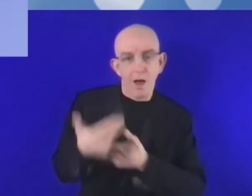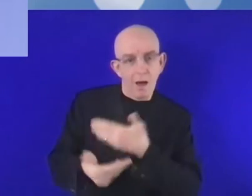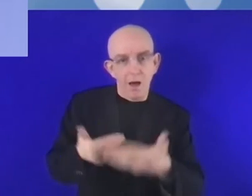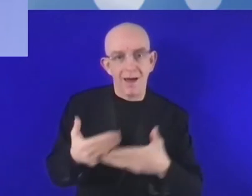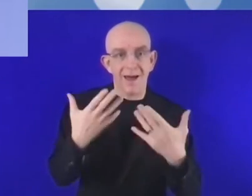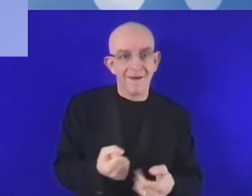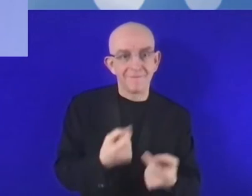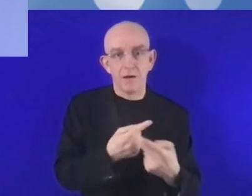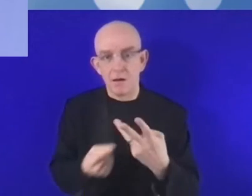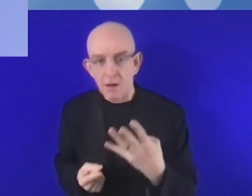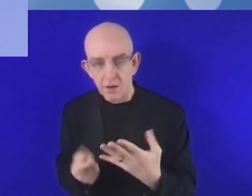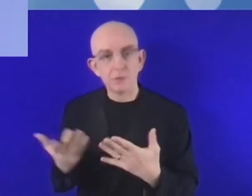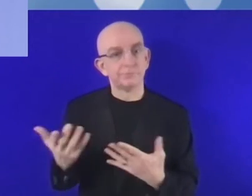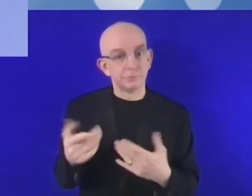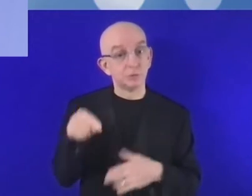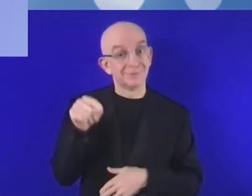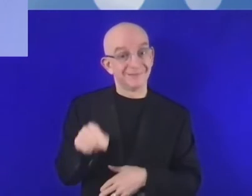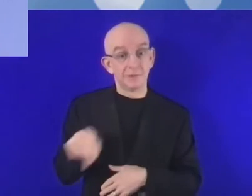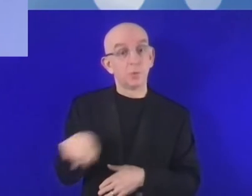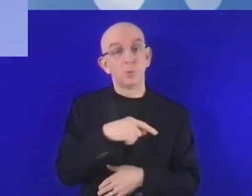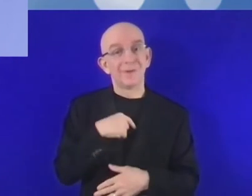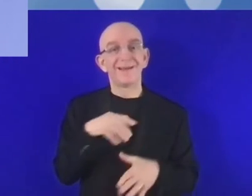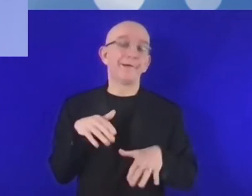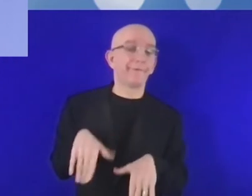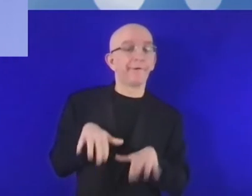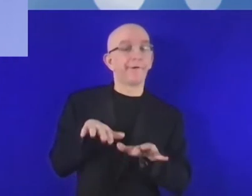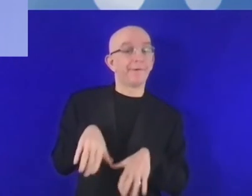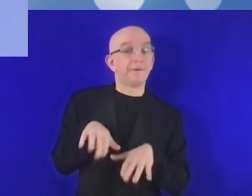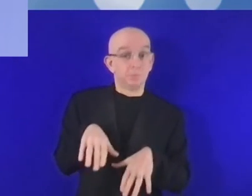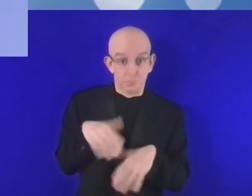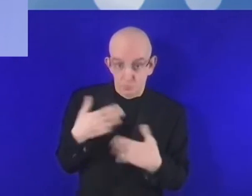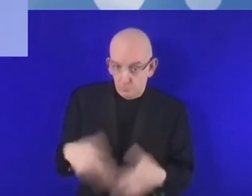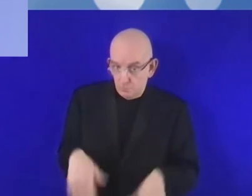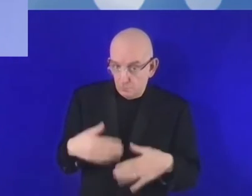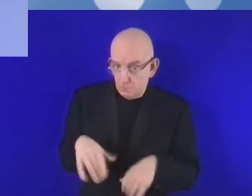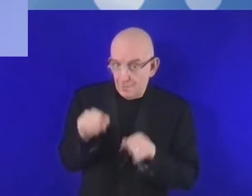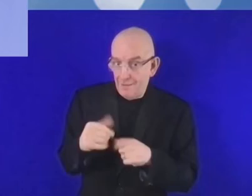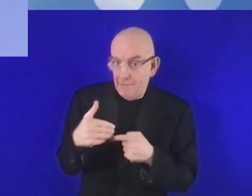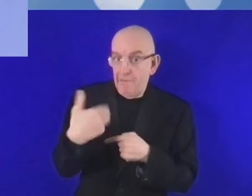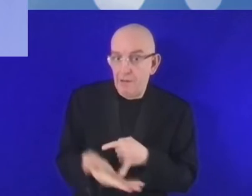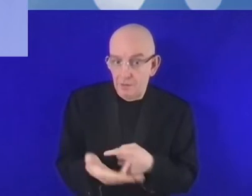заинтересованных сторон, стейкхолдеров и лидеров. Я считаю, что если мы не подойдем